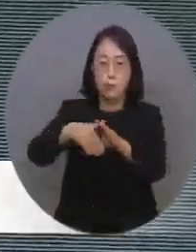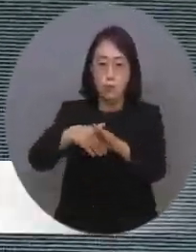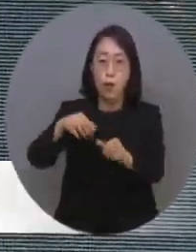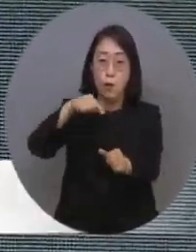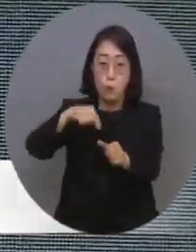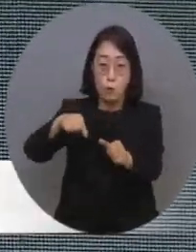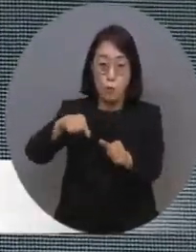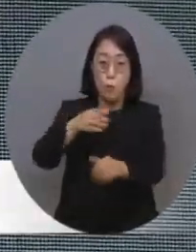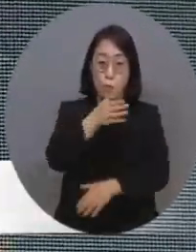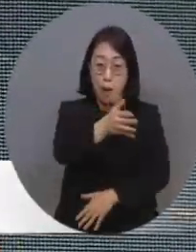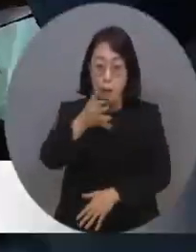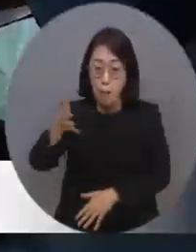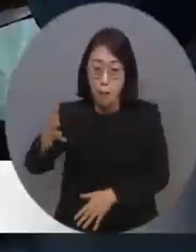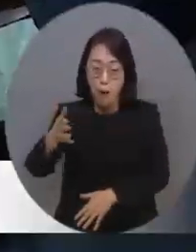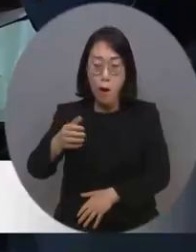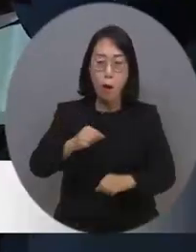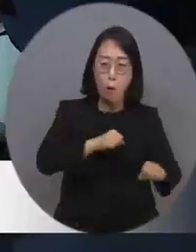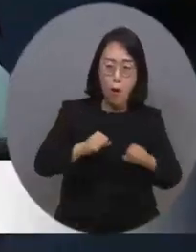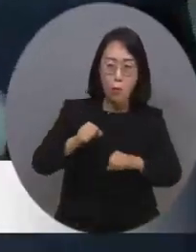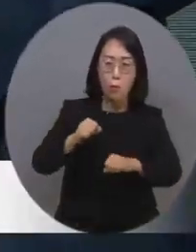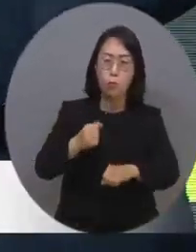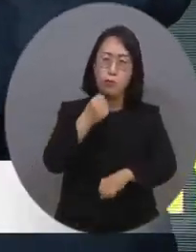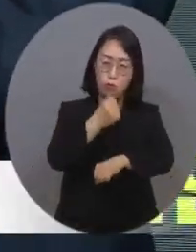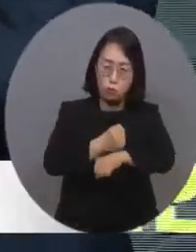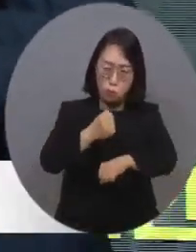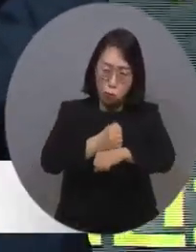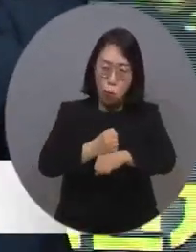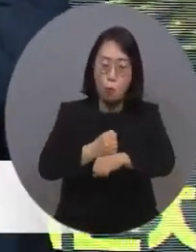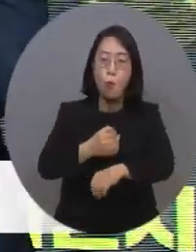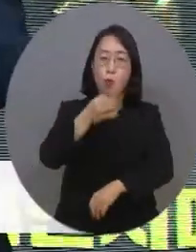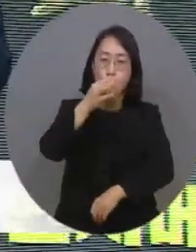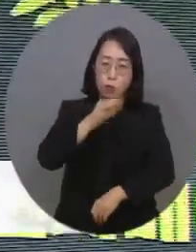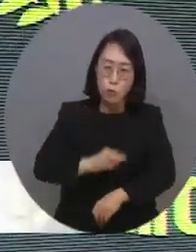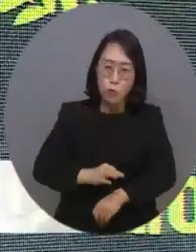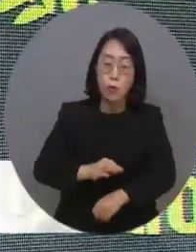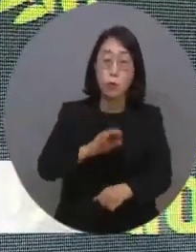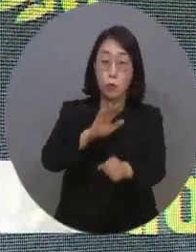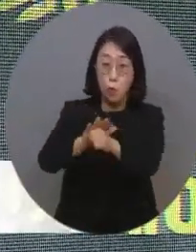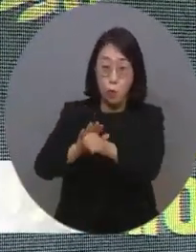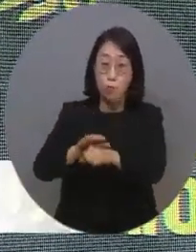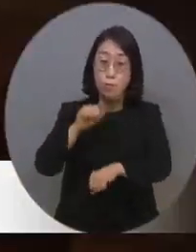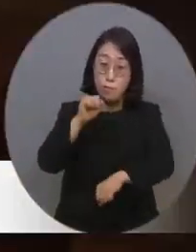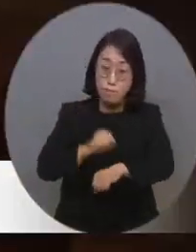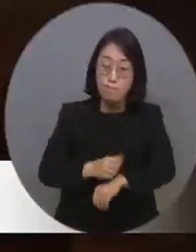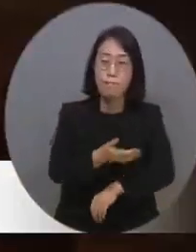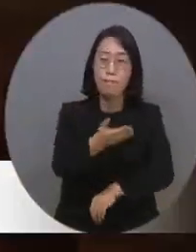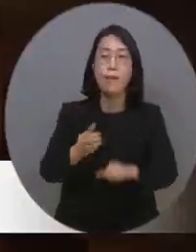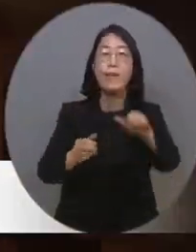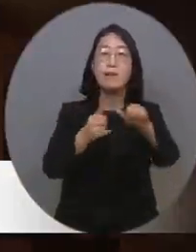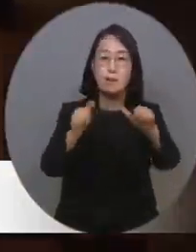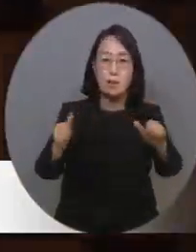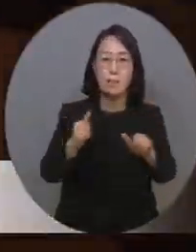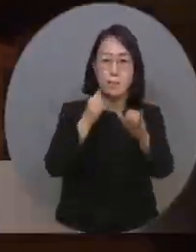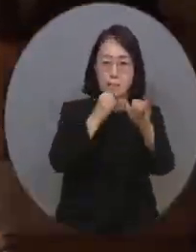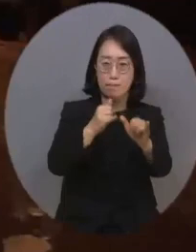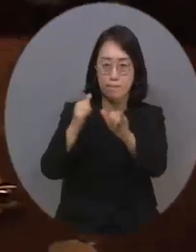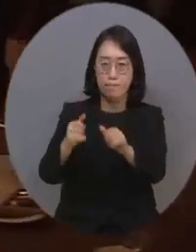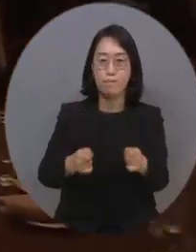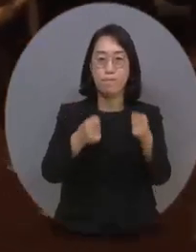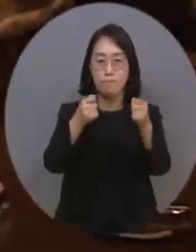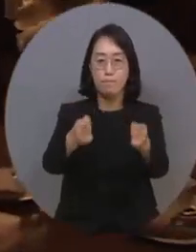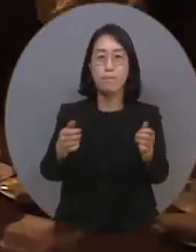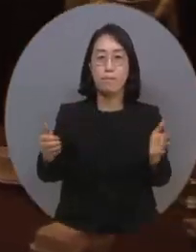교육 부분에서 혁신적인 활동을 통해 공공의 이익과 공동체 발전에 기여한 다섯 명에게 표창장이